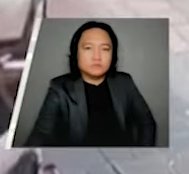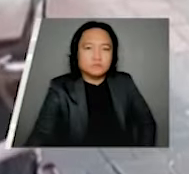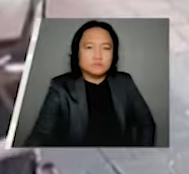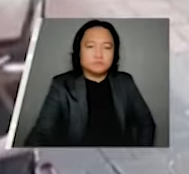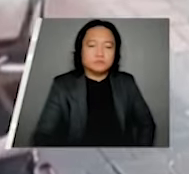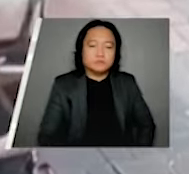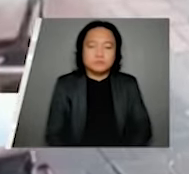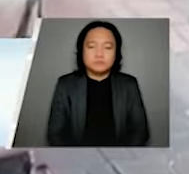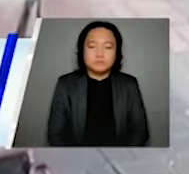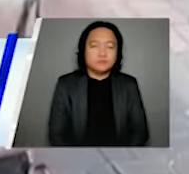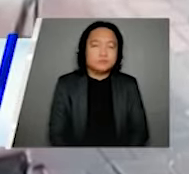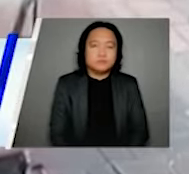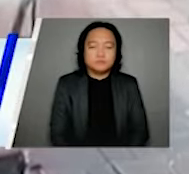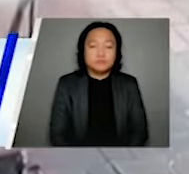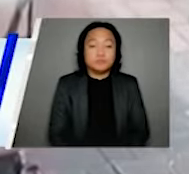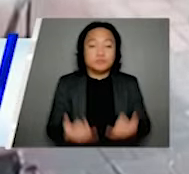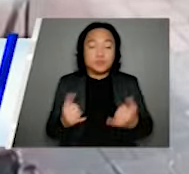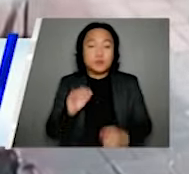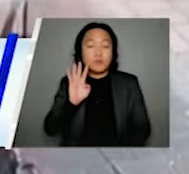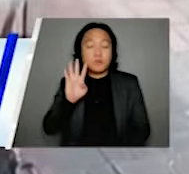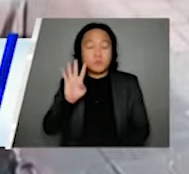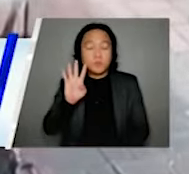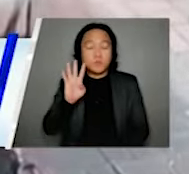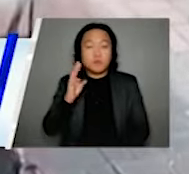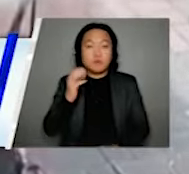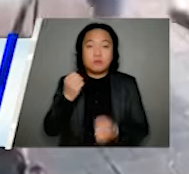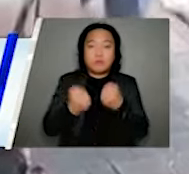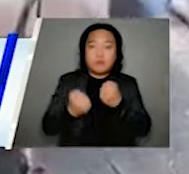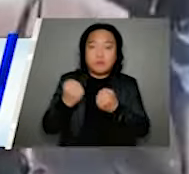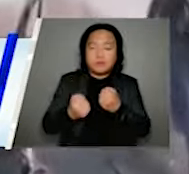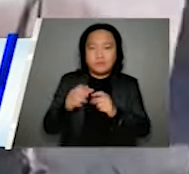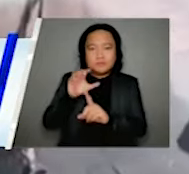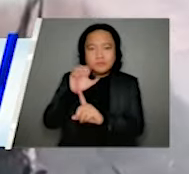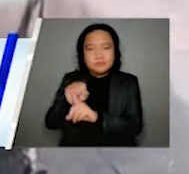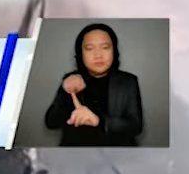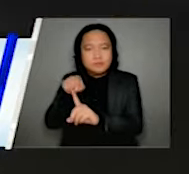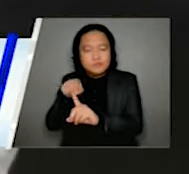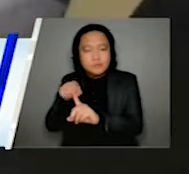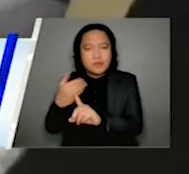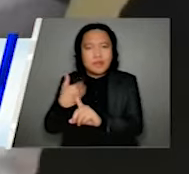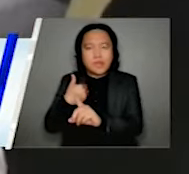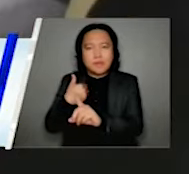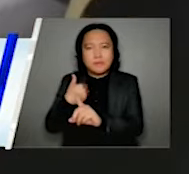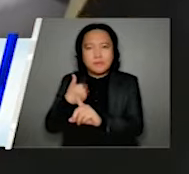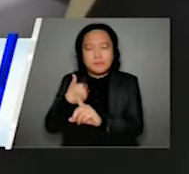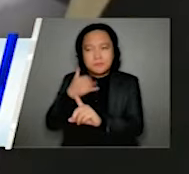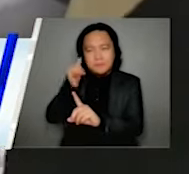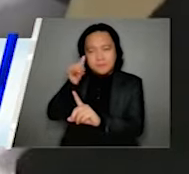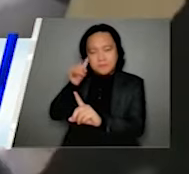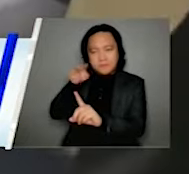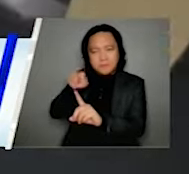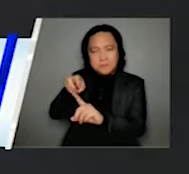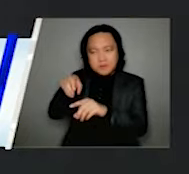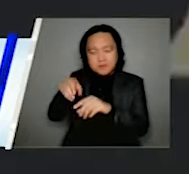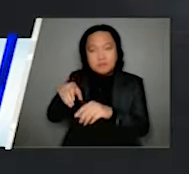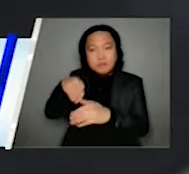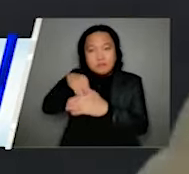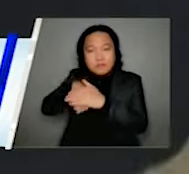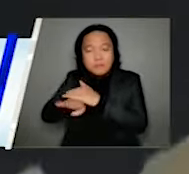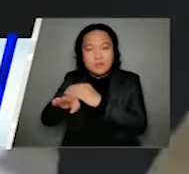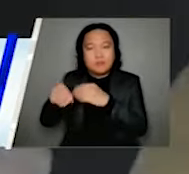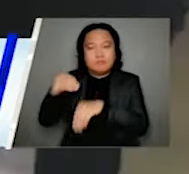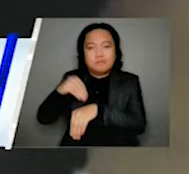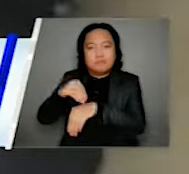Sakay ng puting kotse, limang nakamaskarang suspect ang nahulikam na pumasok sa tindahang yan ng mga alahas at trilo bandang tanghali kahapon sa Hong